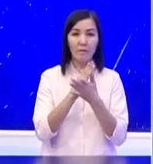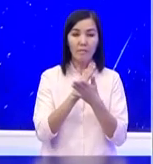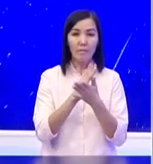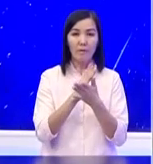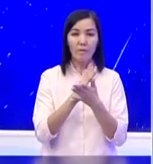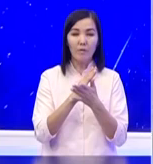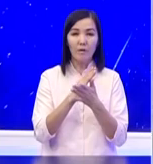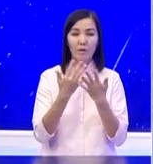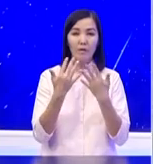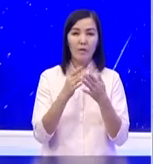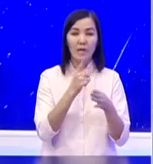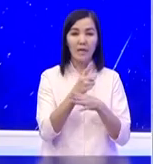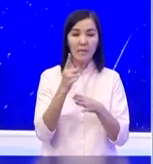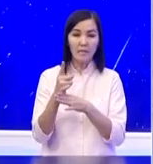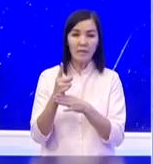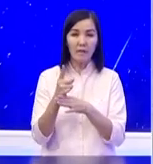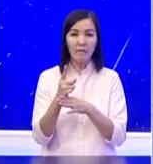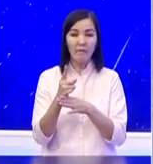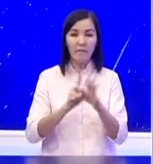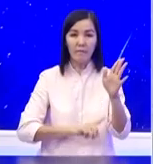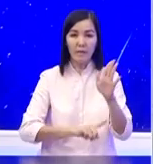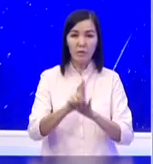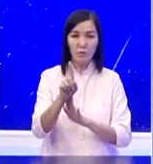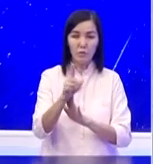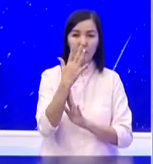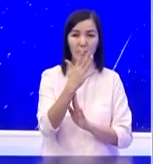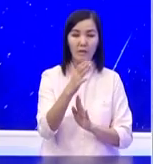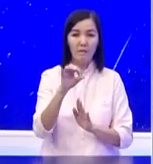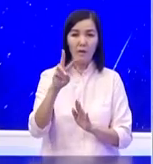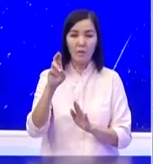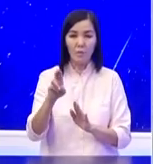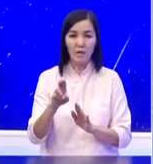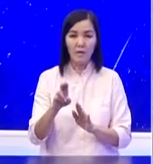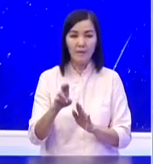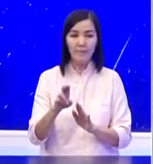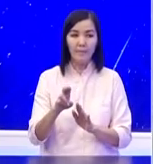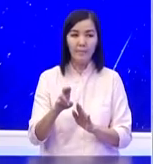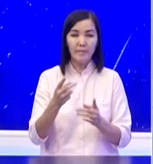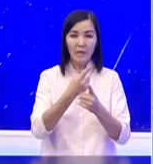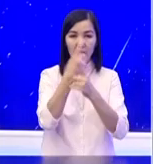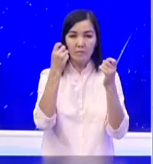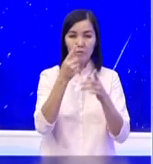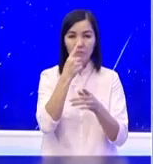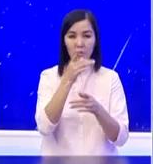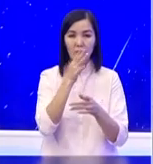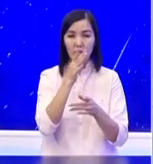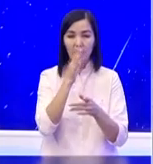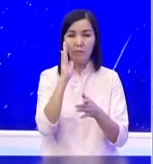по соблюдению карантинного режима. Также в Нагойской миссии было озвучено, что в ближайшее время